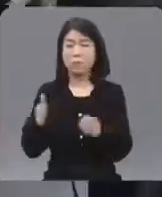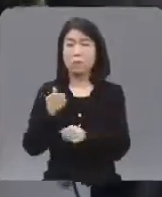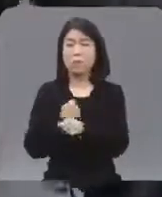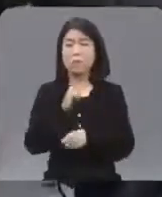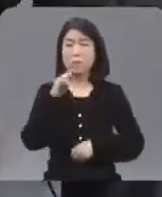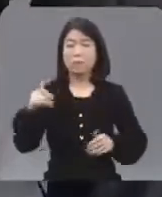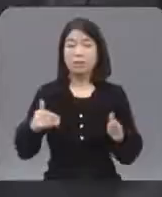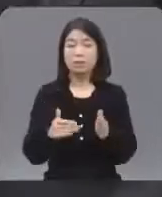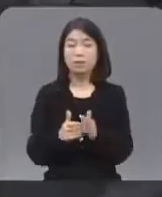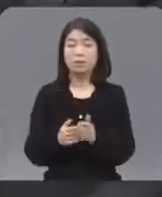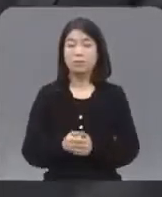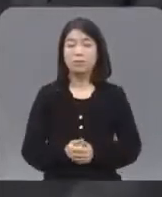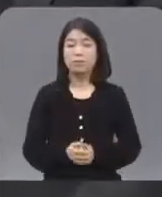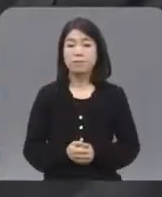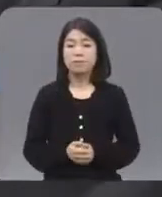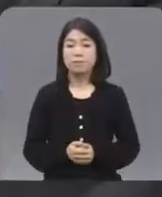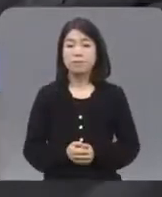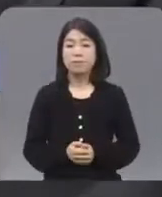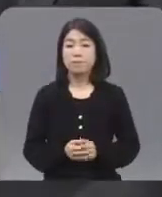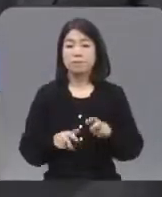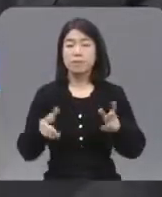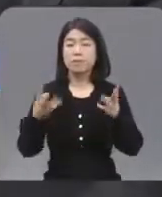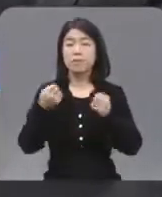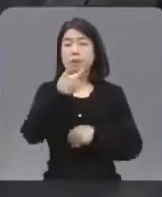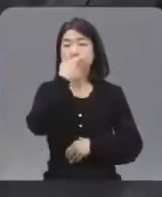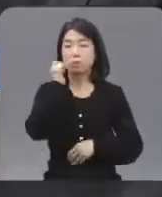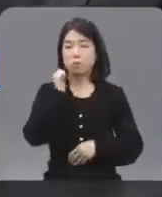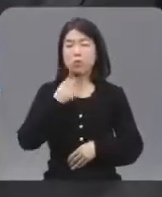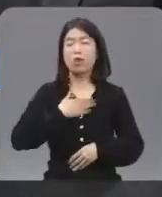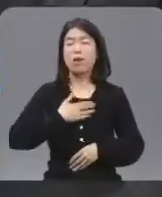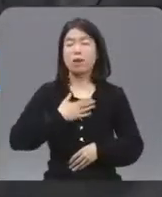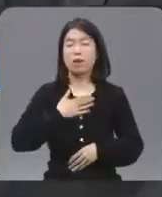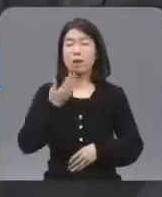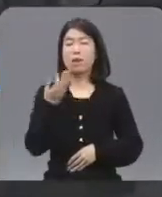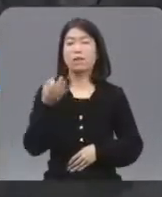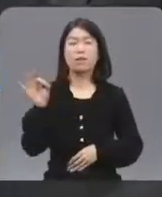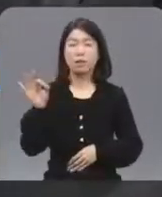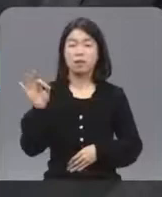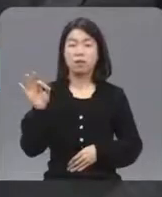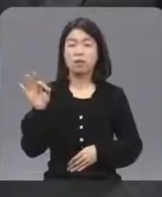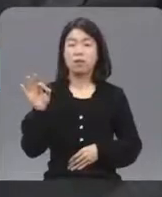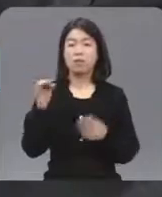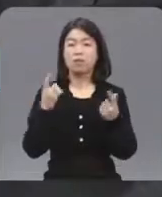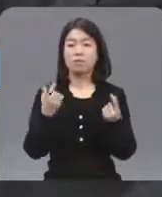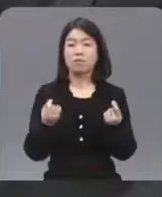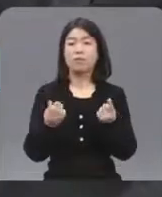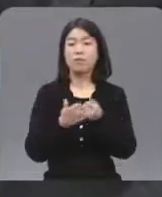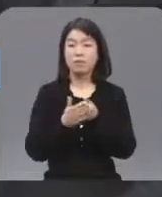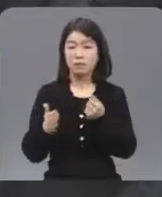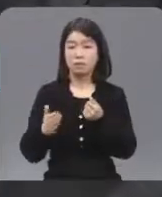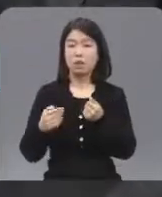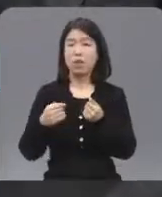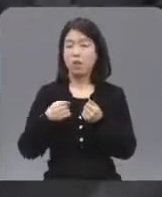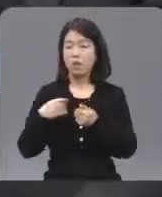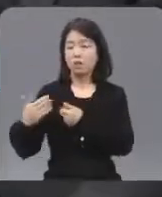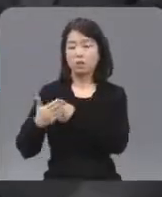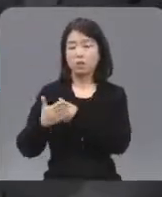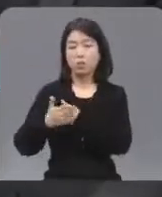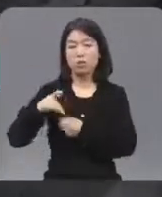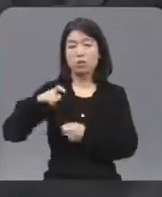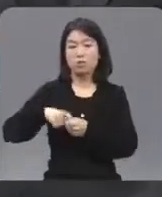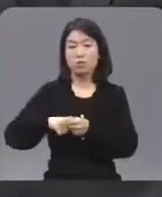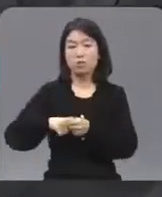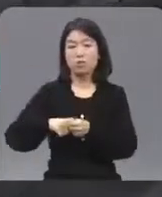정비하겠다고 밝혔습니다. 아직 많은 것들이 우리 선을 많다는 걸 알고 있습니다. 저희가 또 지원해 주시기